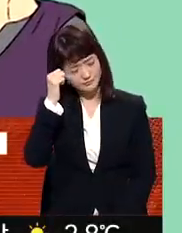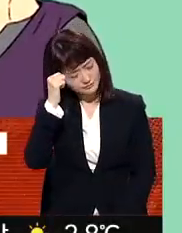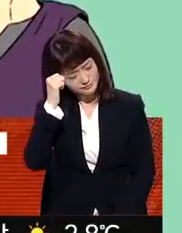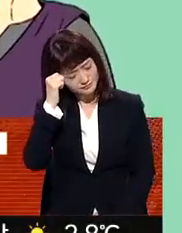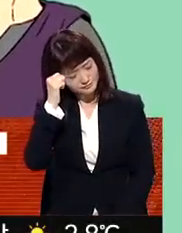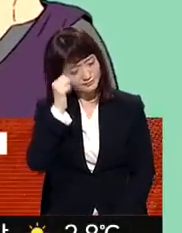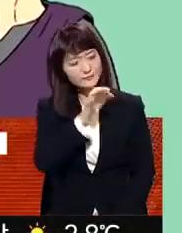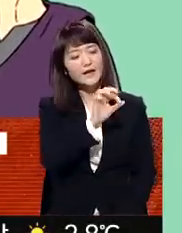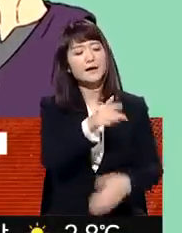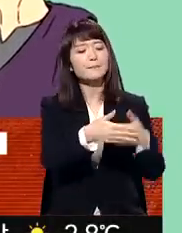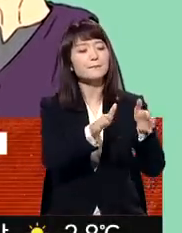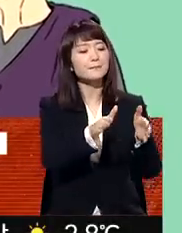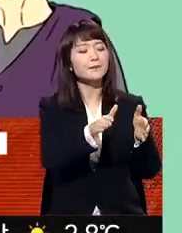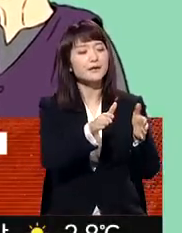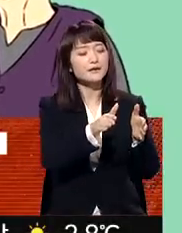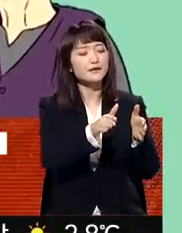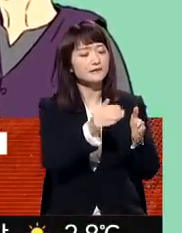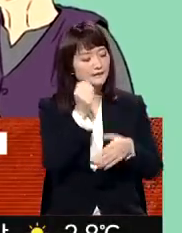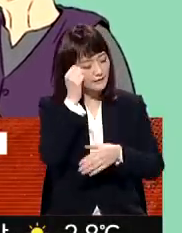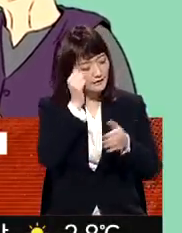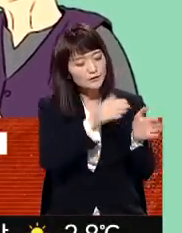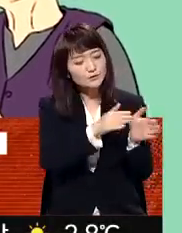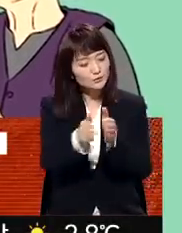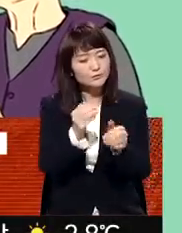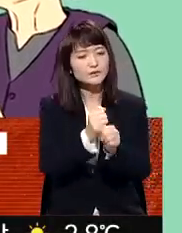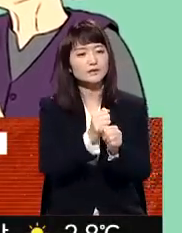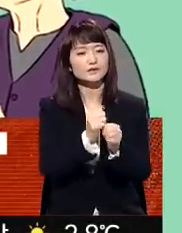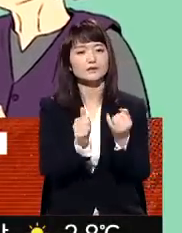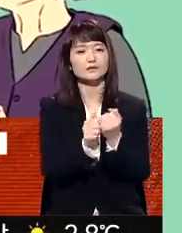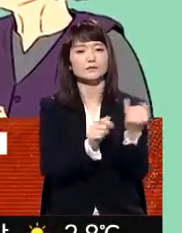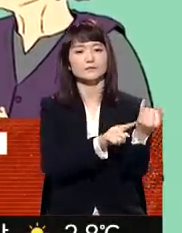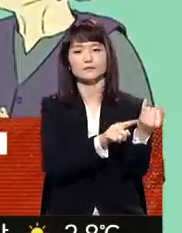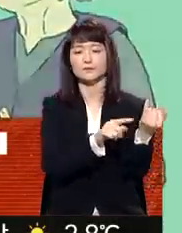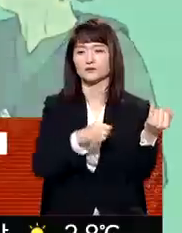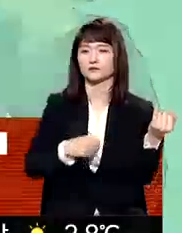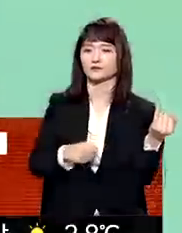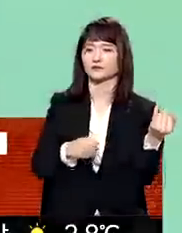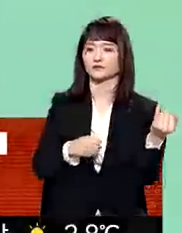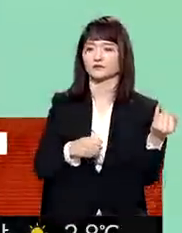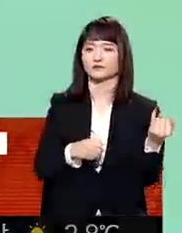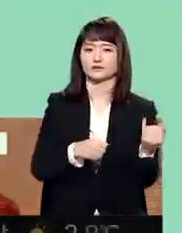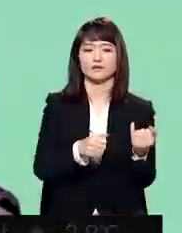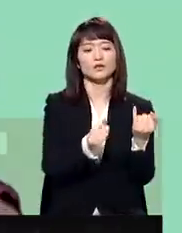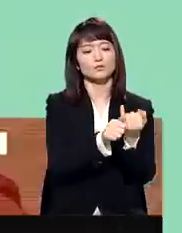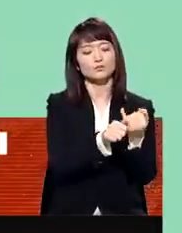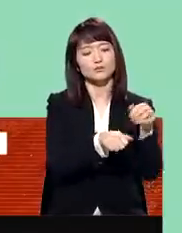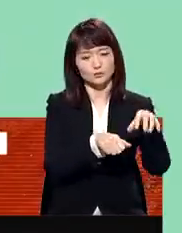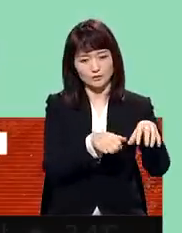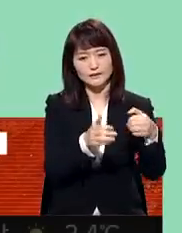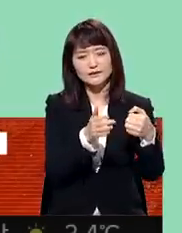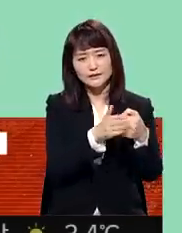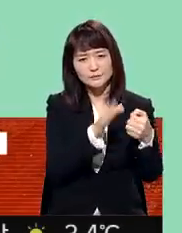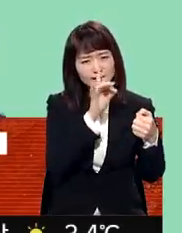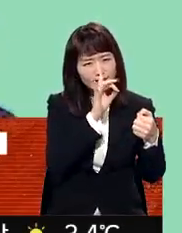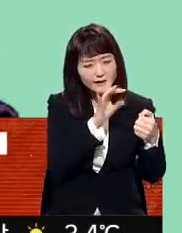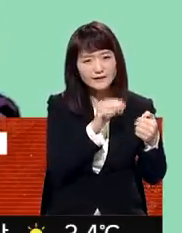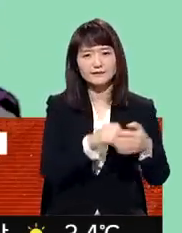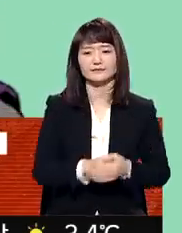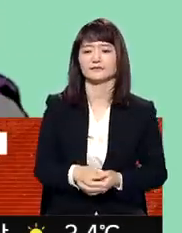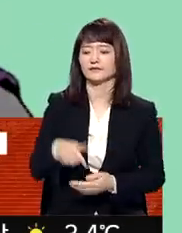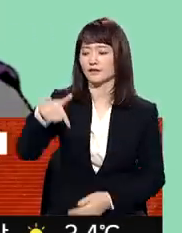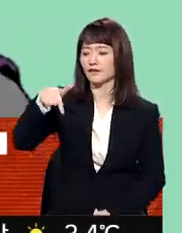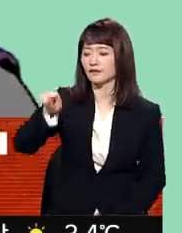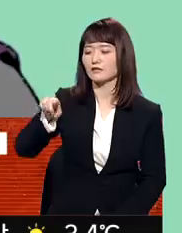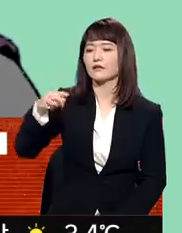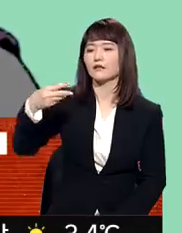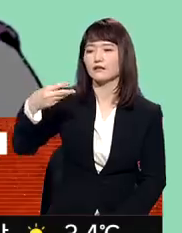이렇게 얘기를 하신 겁니다 그래서 며느리가 안방은 부부 공간이니까 거실에 준비를 해 놓겠다 이렇게 얘기를 드렸는데 어른들 대접 그렇게